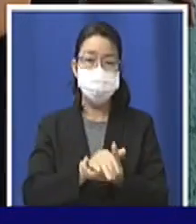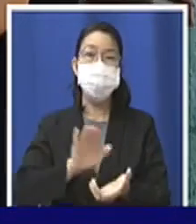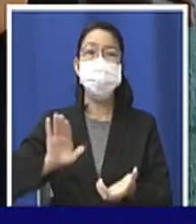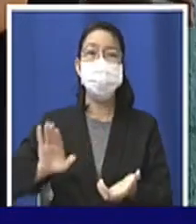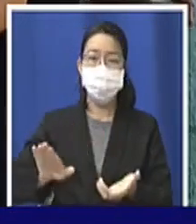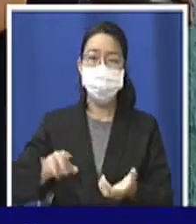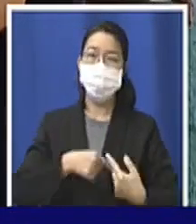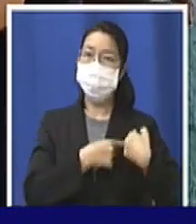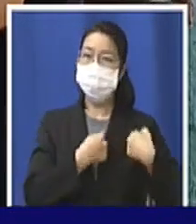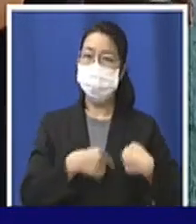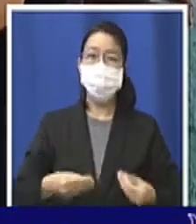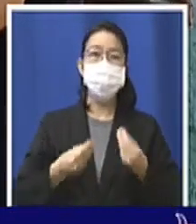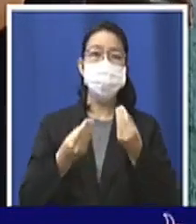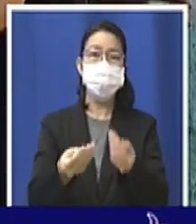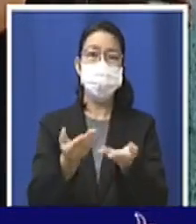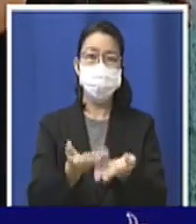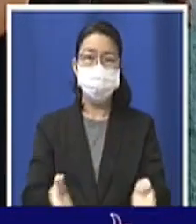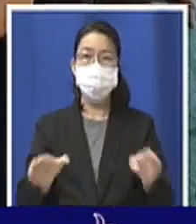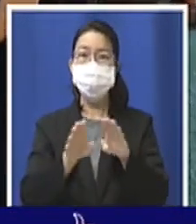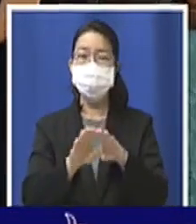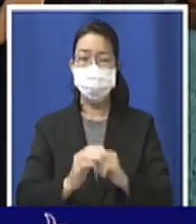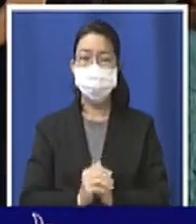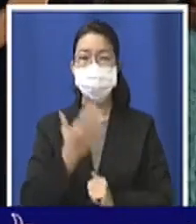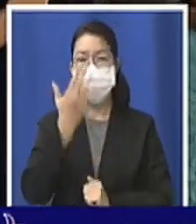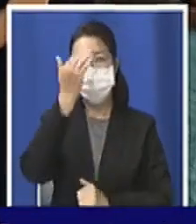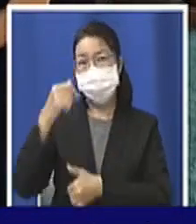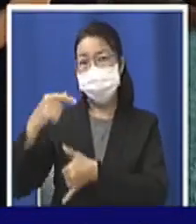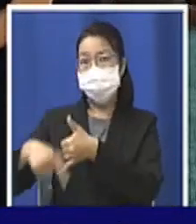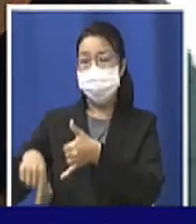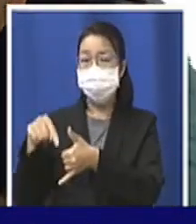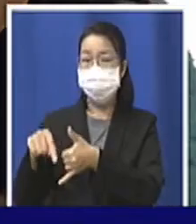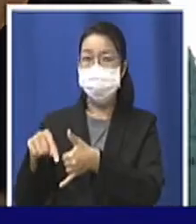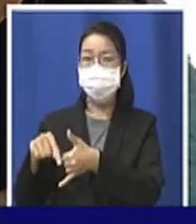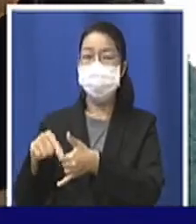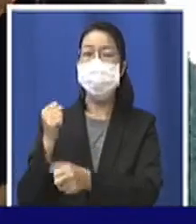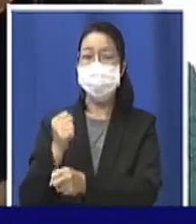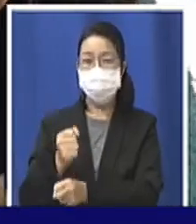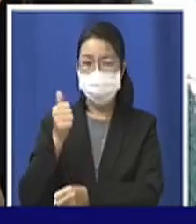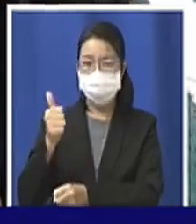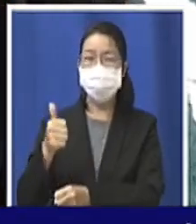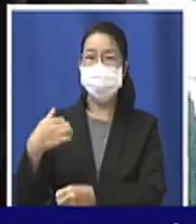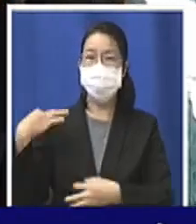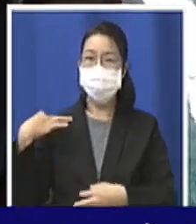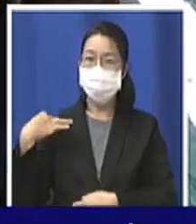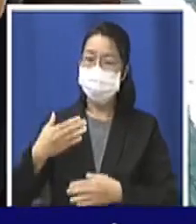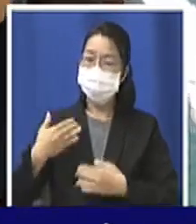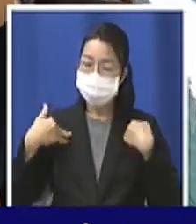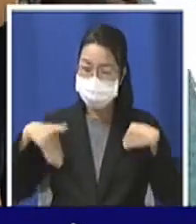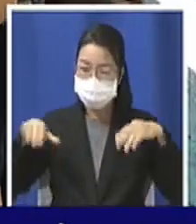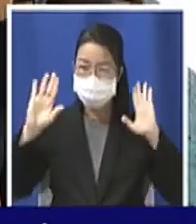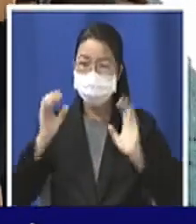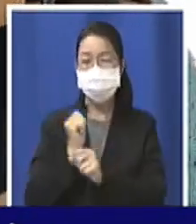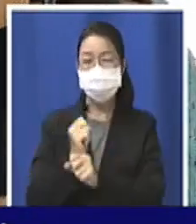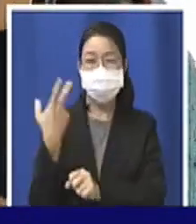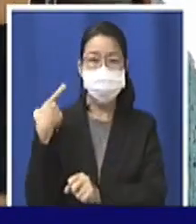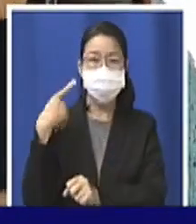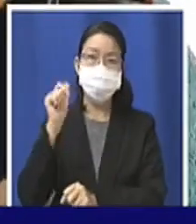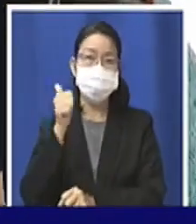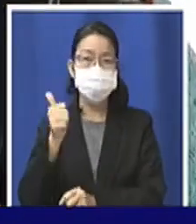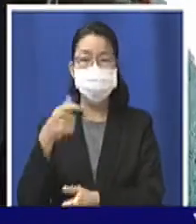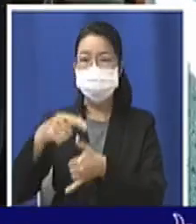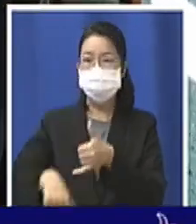แล้วก็กำลังใจแก่ครอบครัวนะคะเพราะว่าผู้เสียชีวิตเองเนี่ยได้เป็นบุคคลที่มีความเสียสละแล้วก็ทำคุณประโยชน์แล้วก็อุทิศต